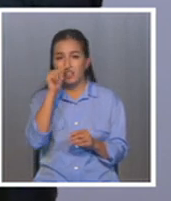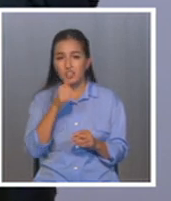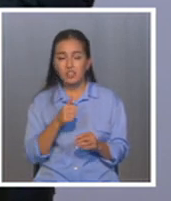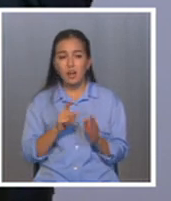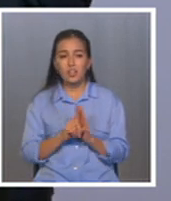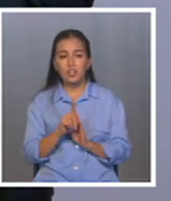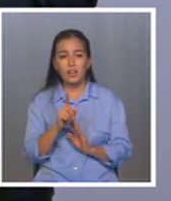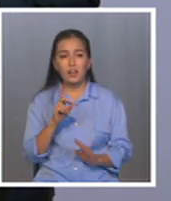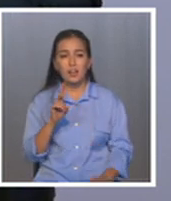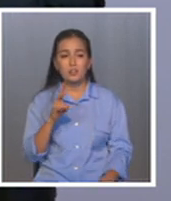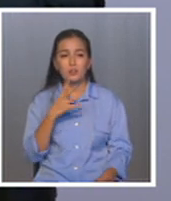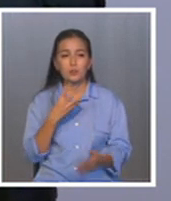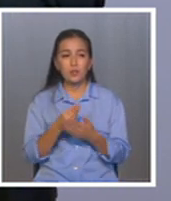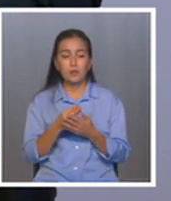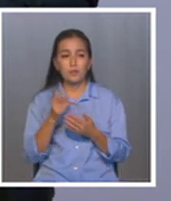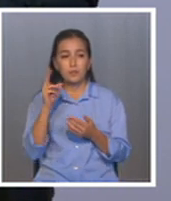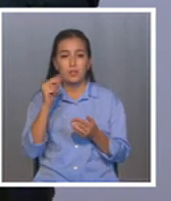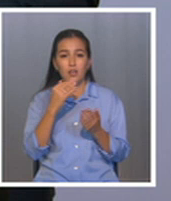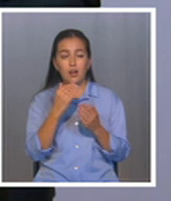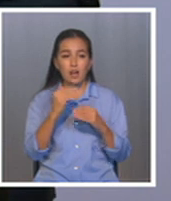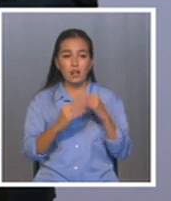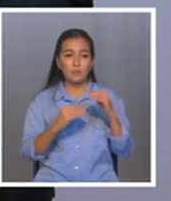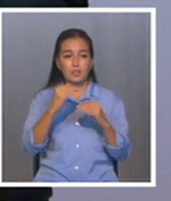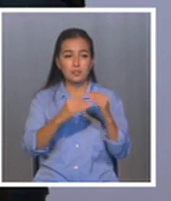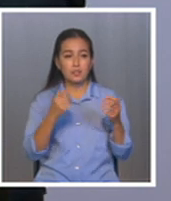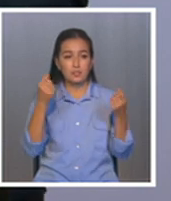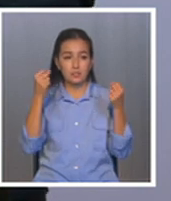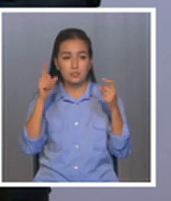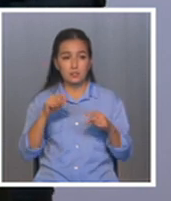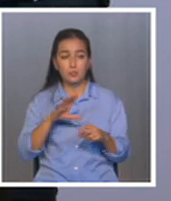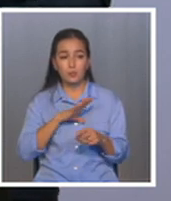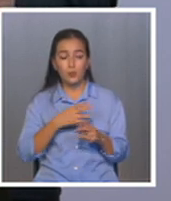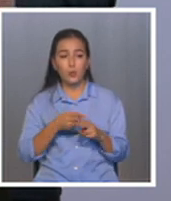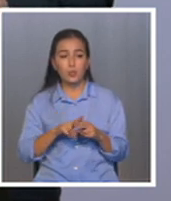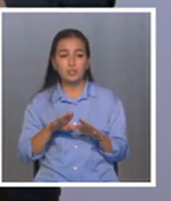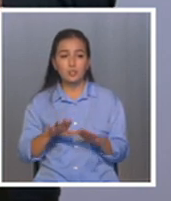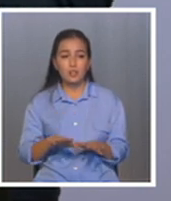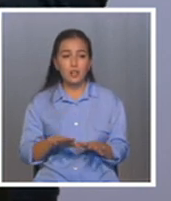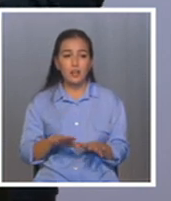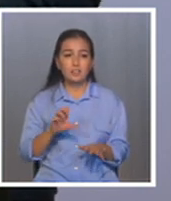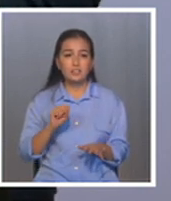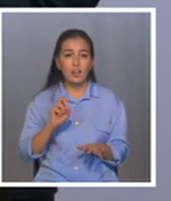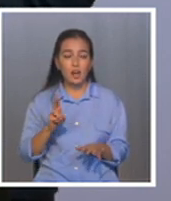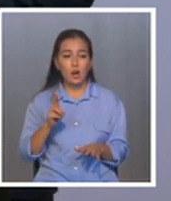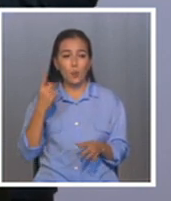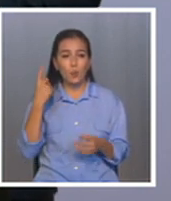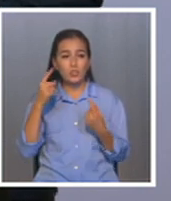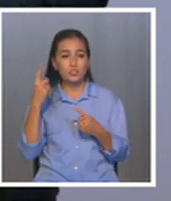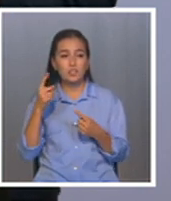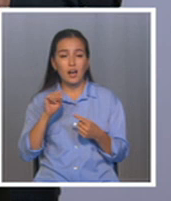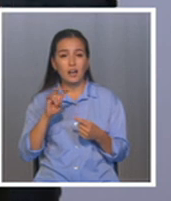нарықтық белгілердің қалыптаса бастағанын айтқан болатынбыз. Осы жерде сақ ойшылы